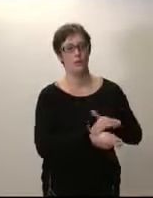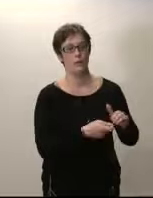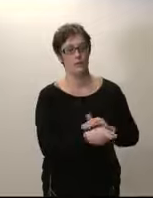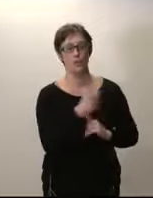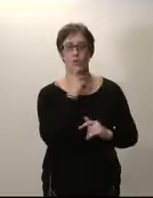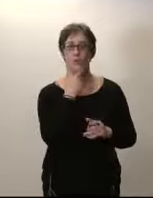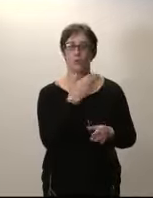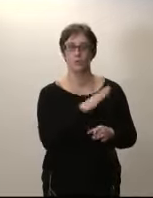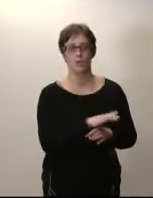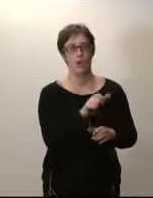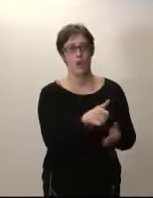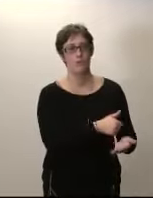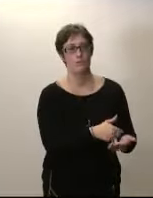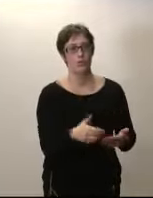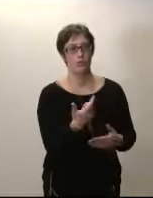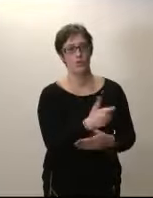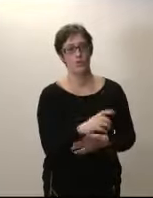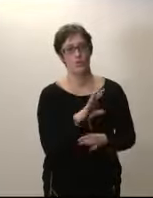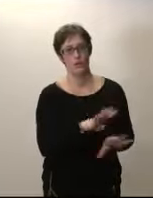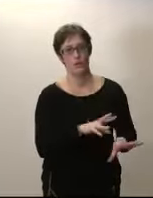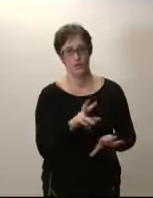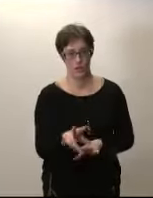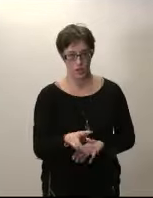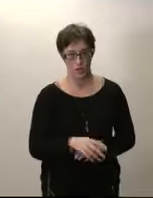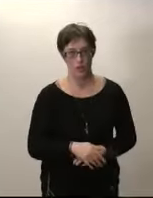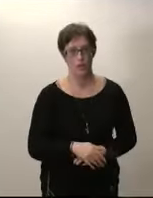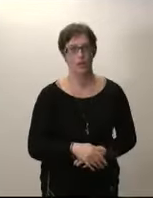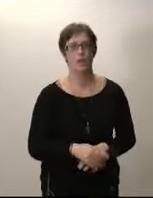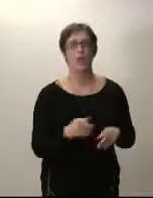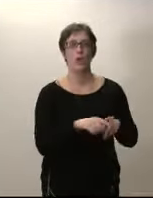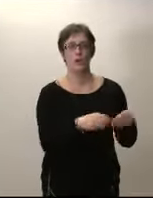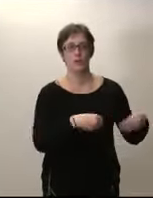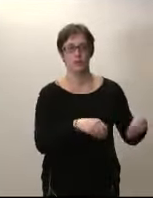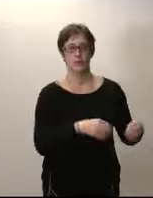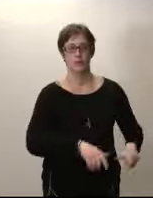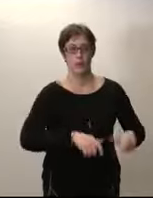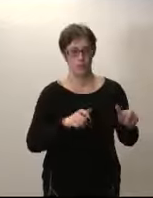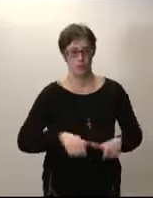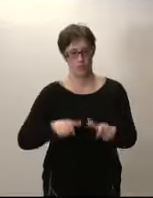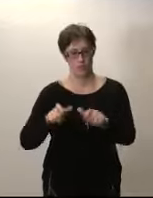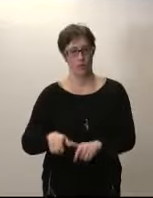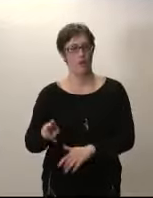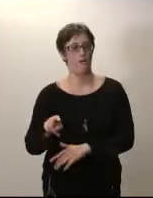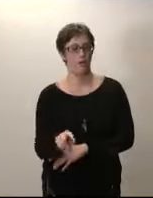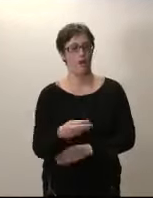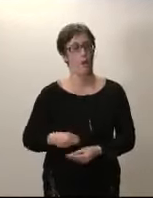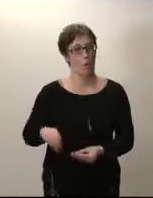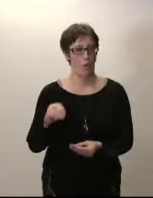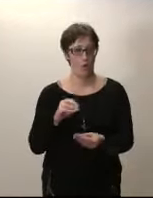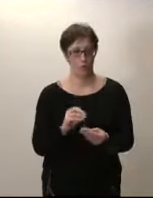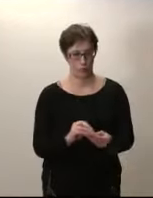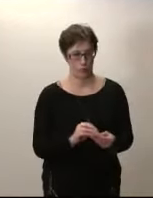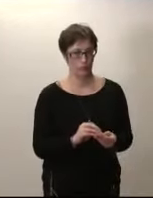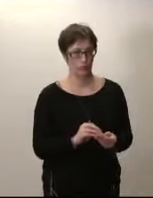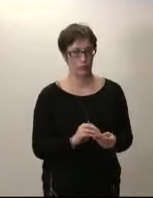l'heure, 1 293 000. Les cessions immobilières que nous prévoyons de faire en plus par